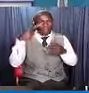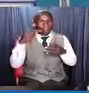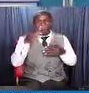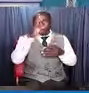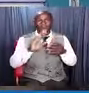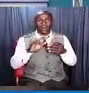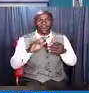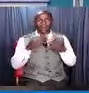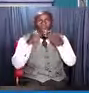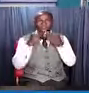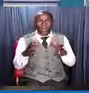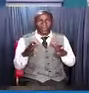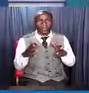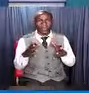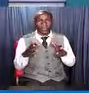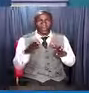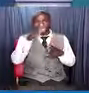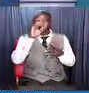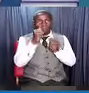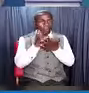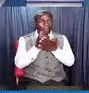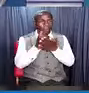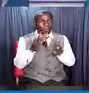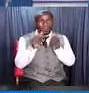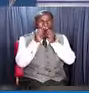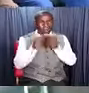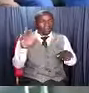Mungu awabariki. May God bless you. Mungu wa. The God of.